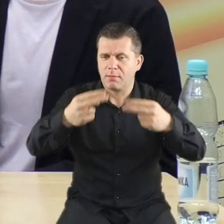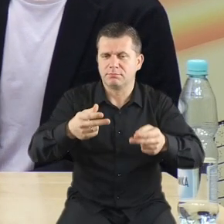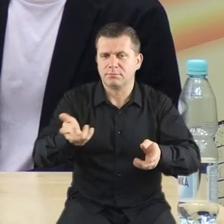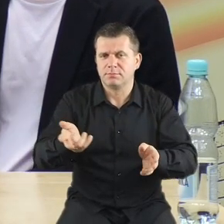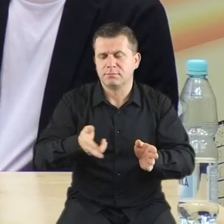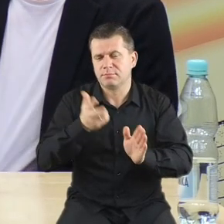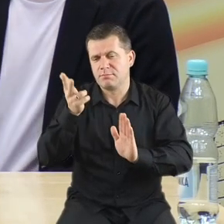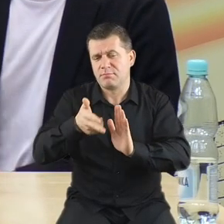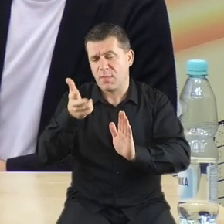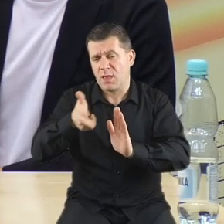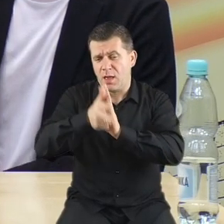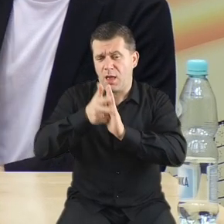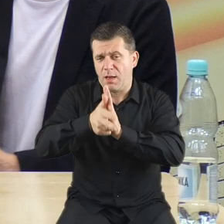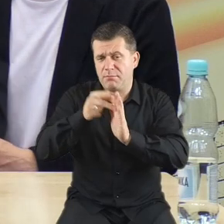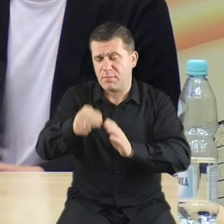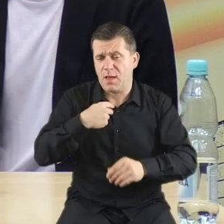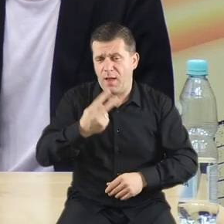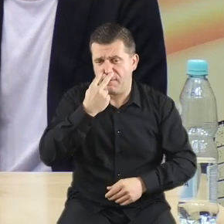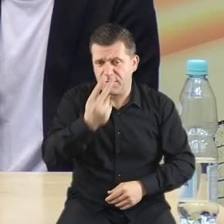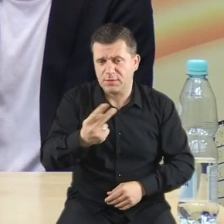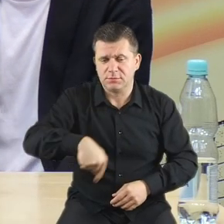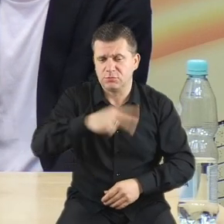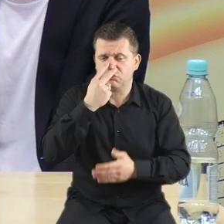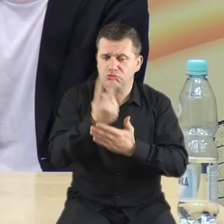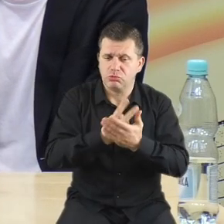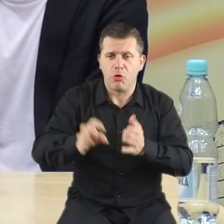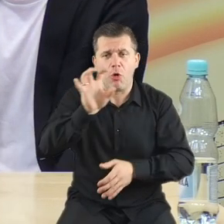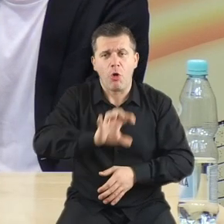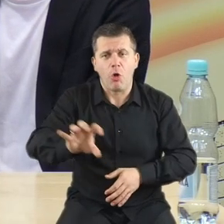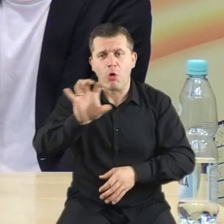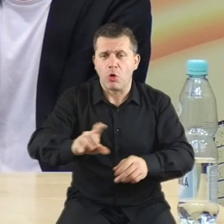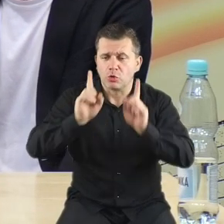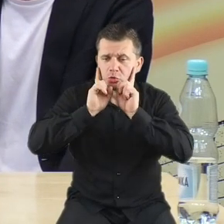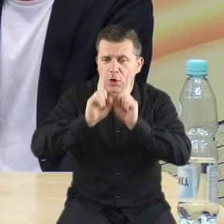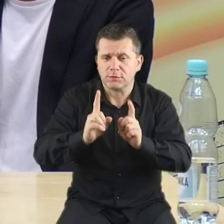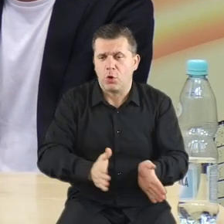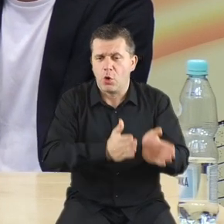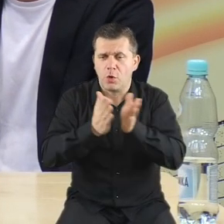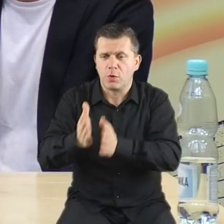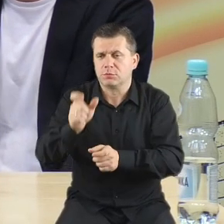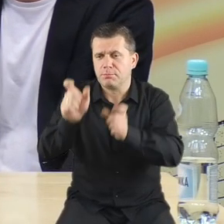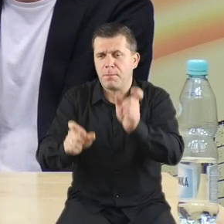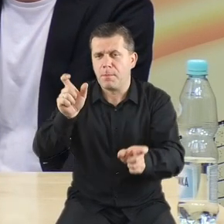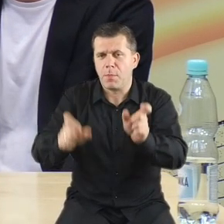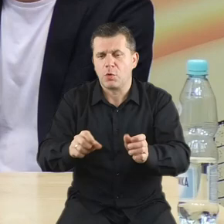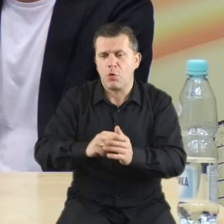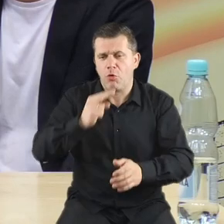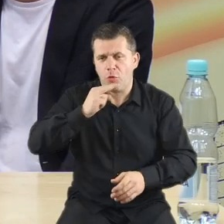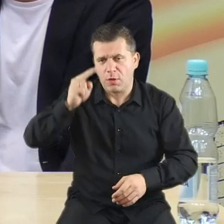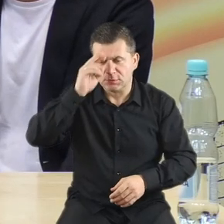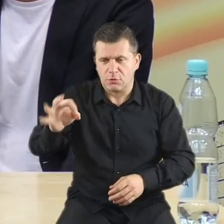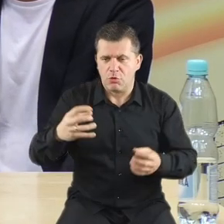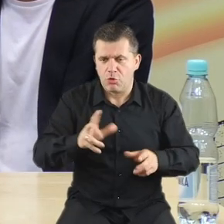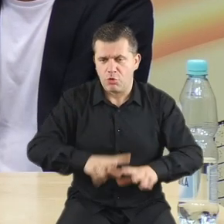którą widzimy, my czytelnicy oglądamy rzeczywistość kolejnym postaciom, począwszy od ojca rodziny